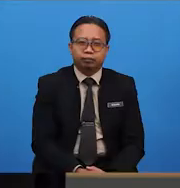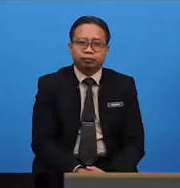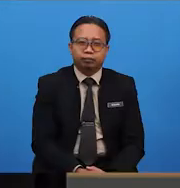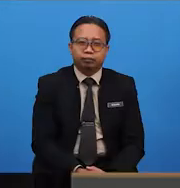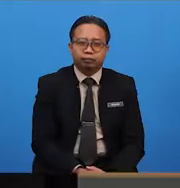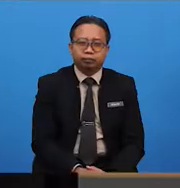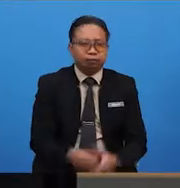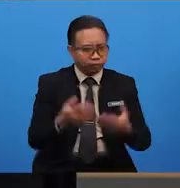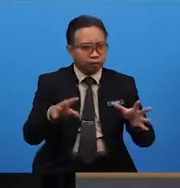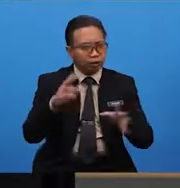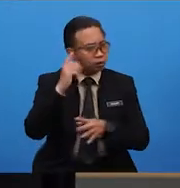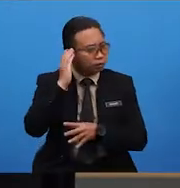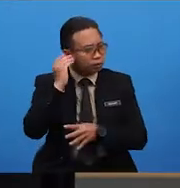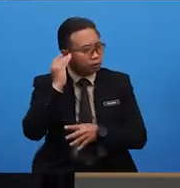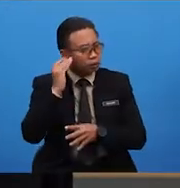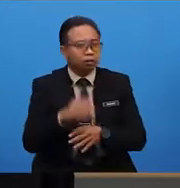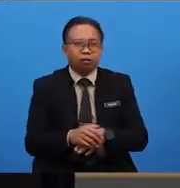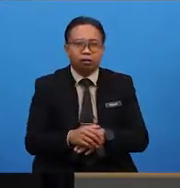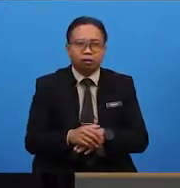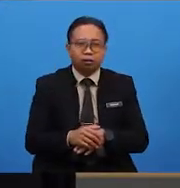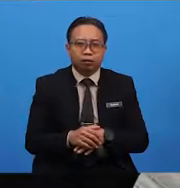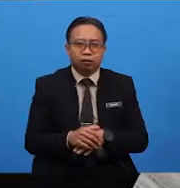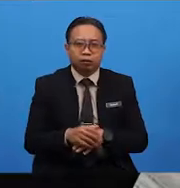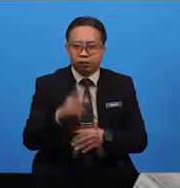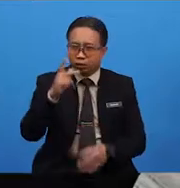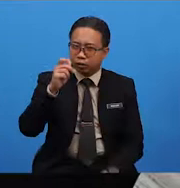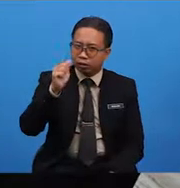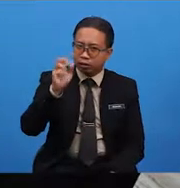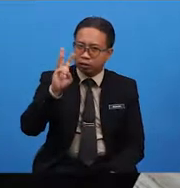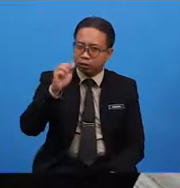pernah tadi jadi ngak istilah Kawaii